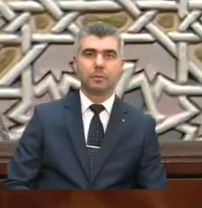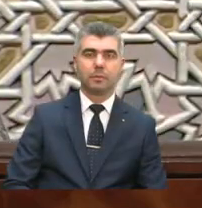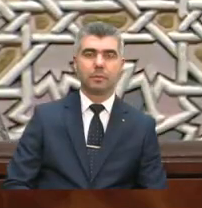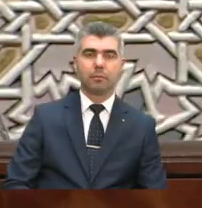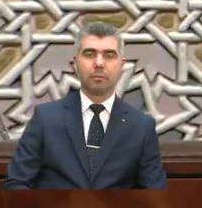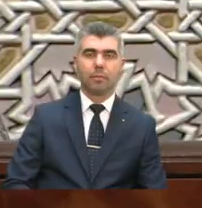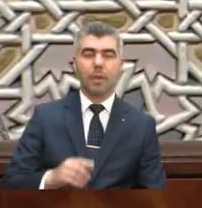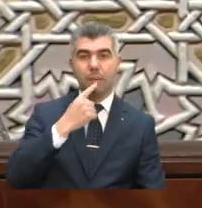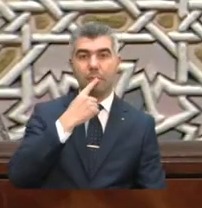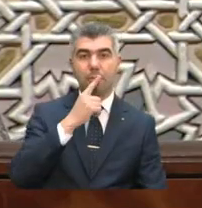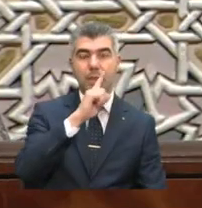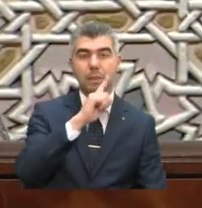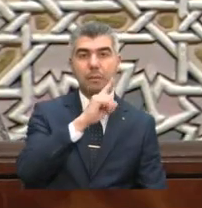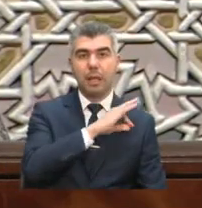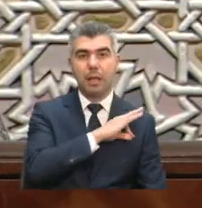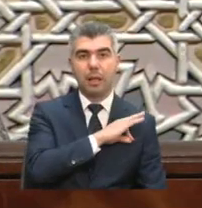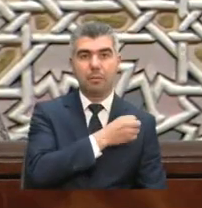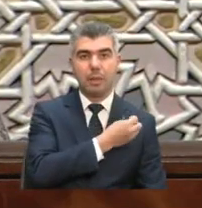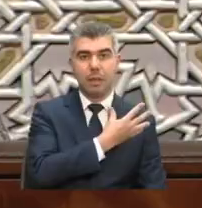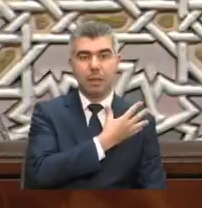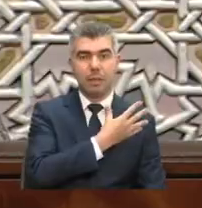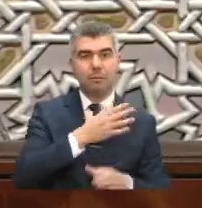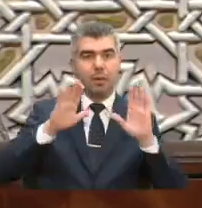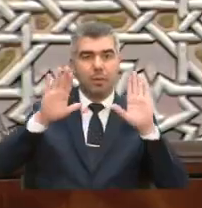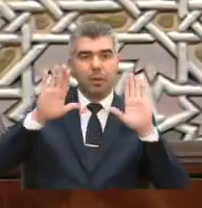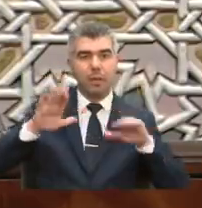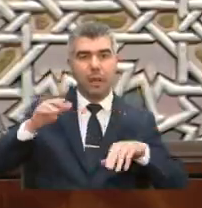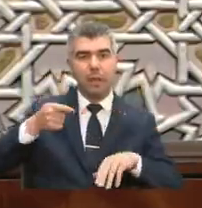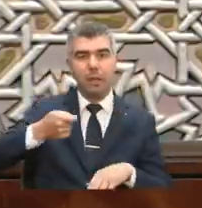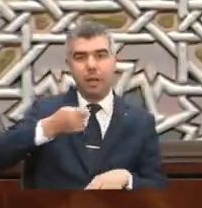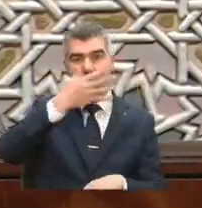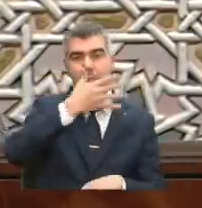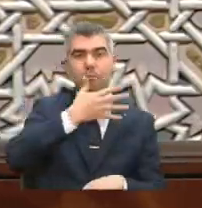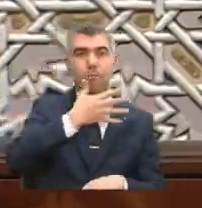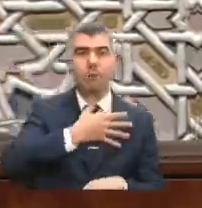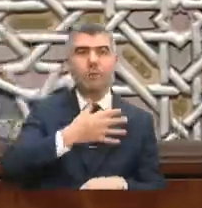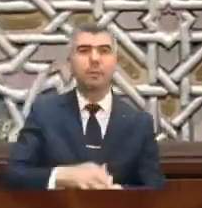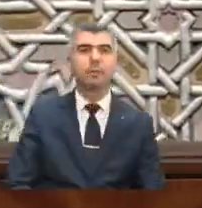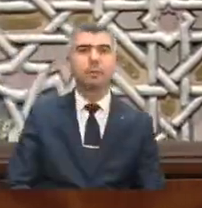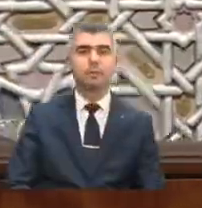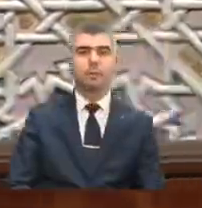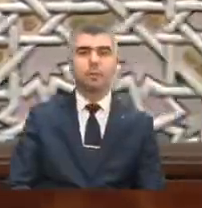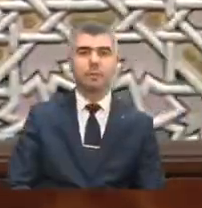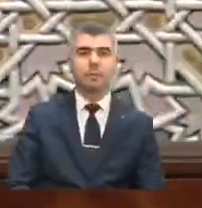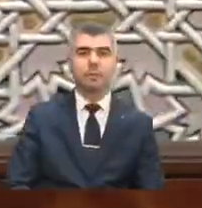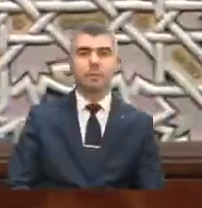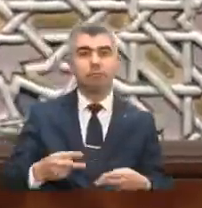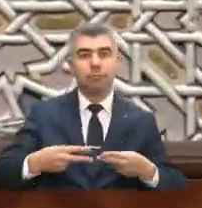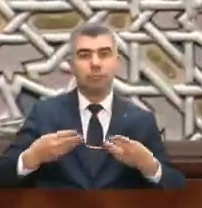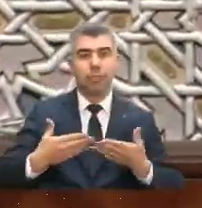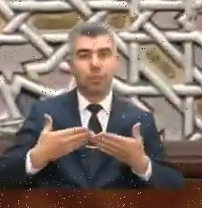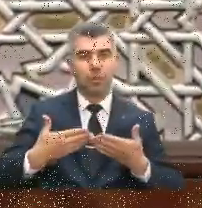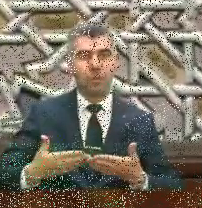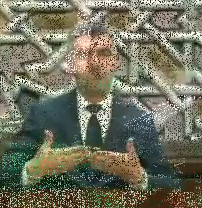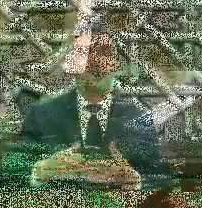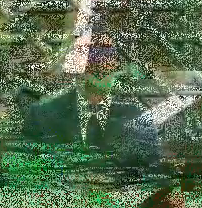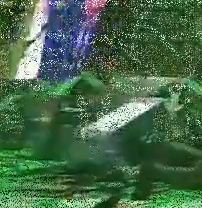بسم الله الرحمن الرحيم، والصلاة والسلام على أشرف المرسلين. افتتحت